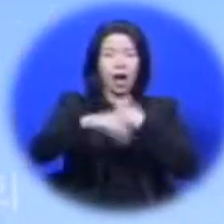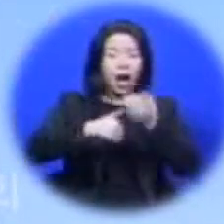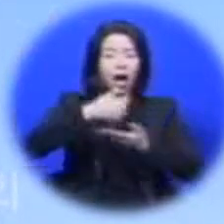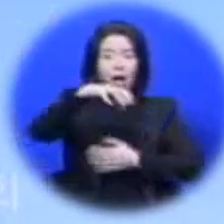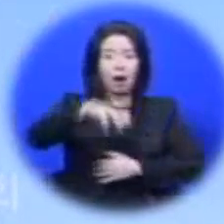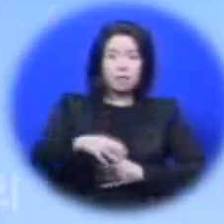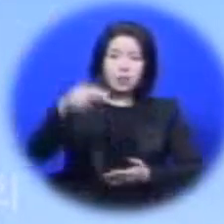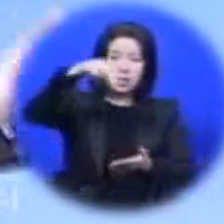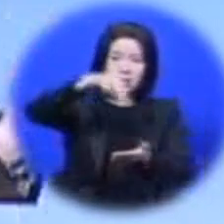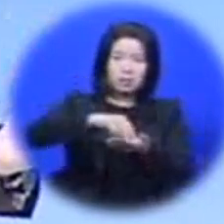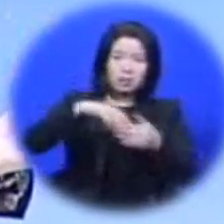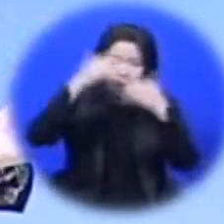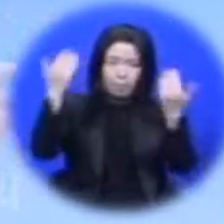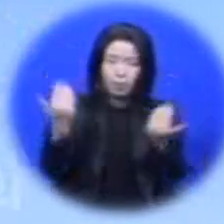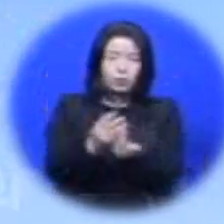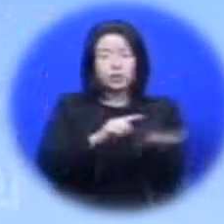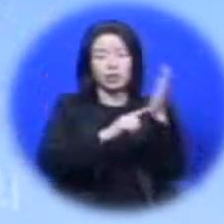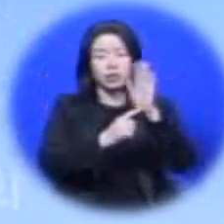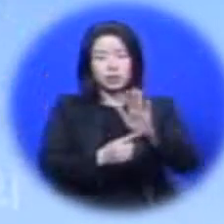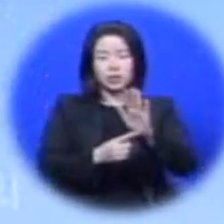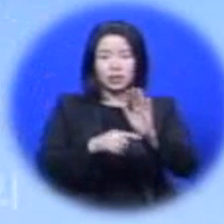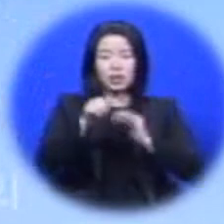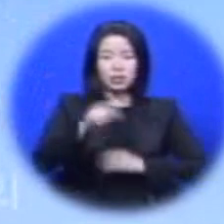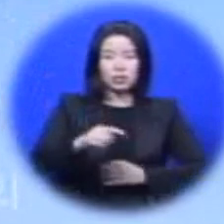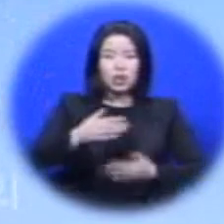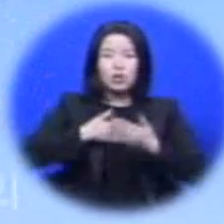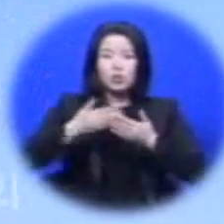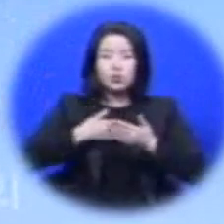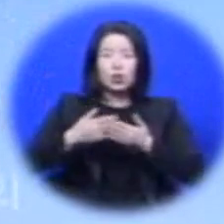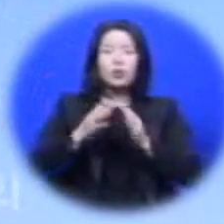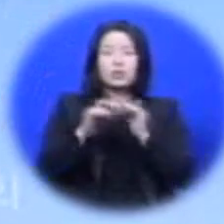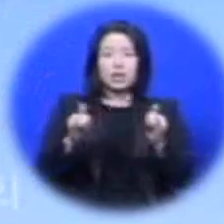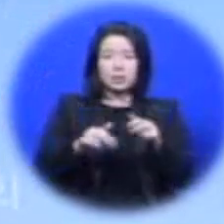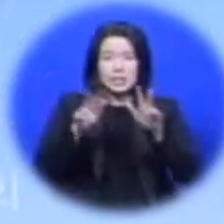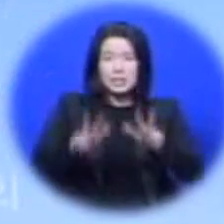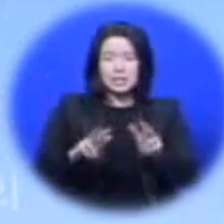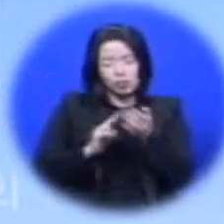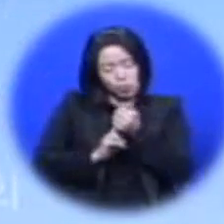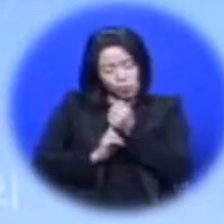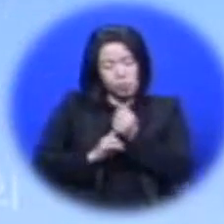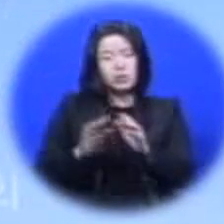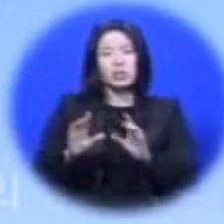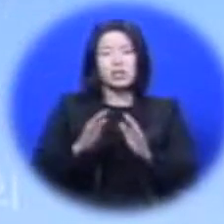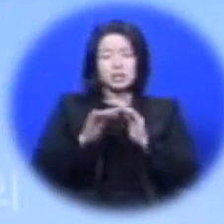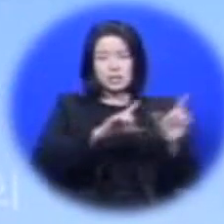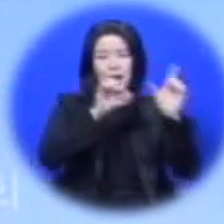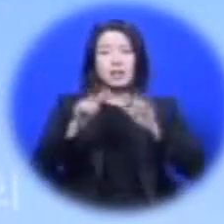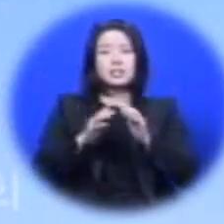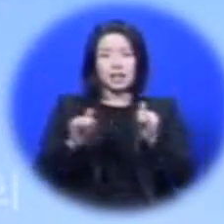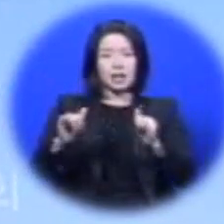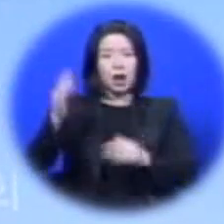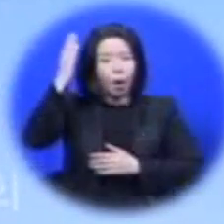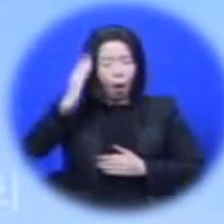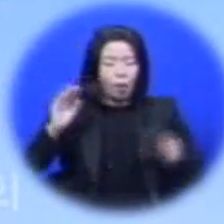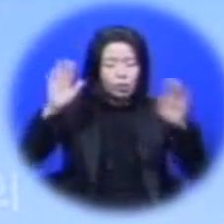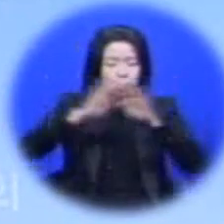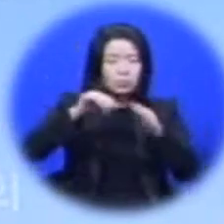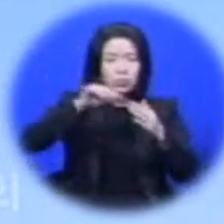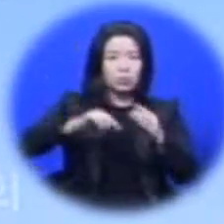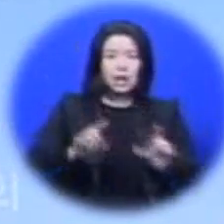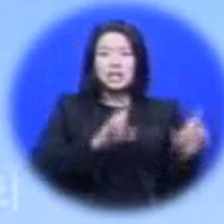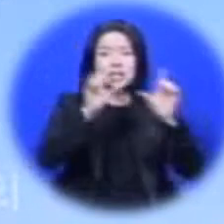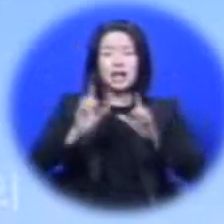앞에 서서 모든 게 드러난다는 게 두려운 사람은 지금 숨어서 사는 사람, 어둠 속에 사는 사람.